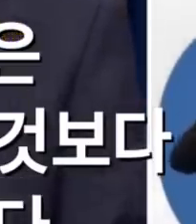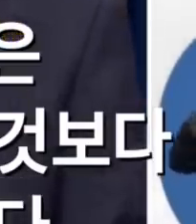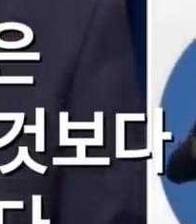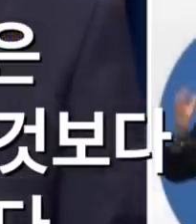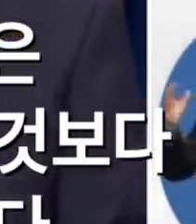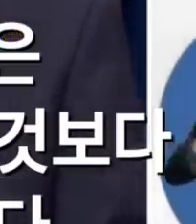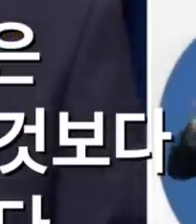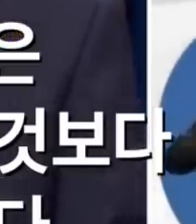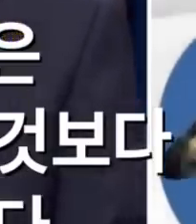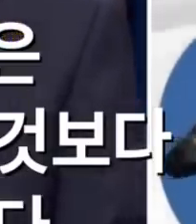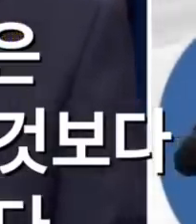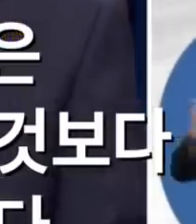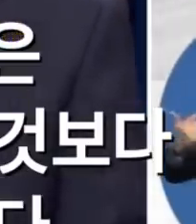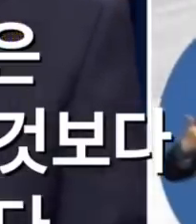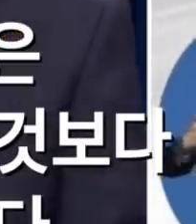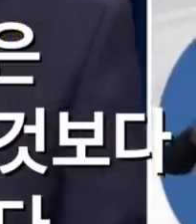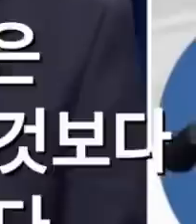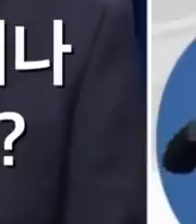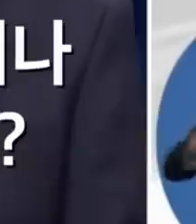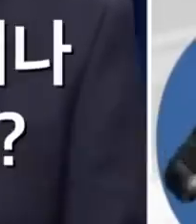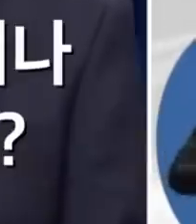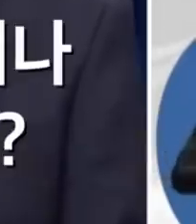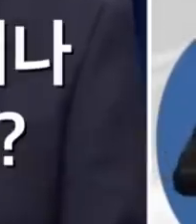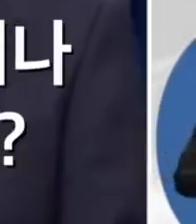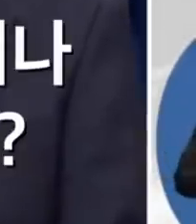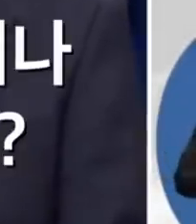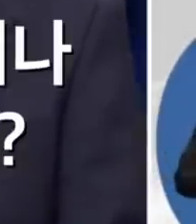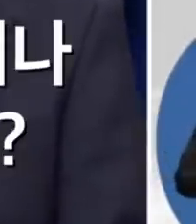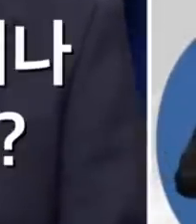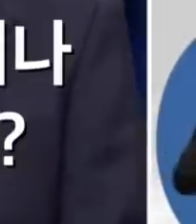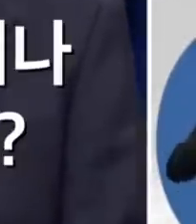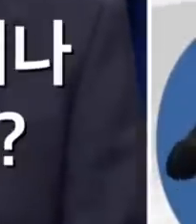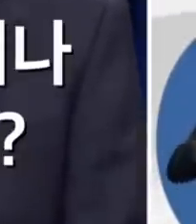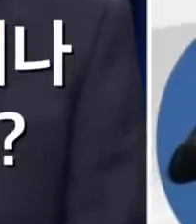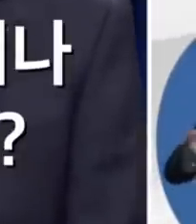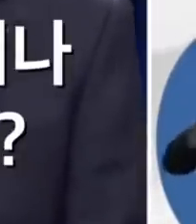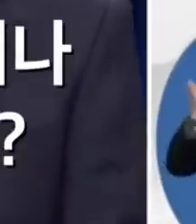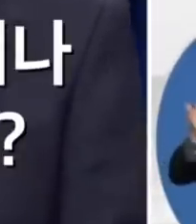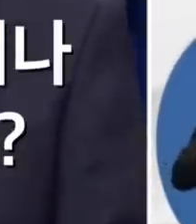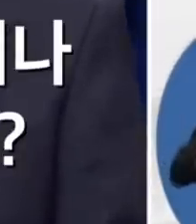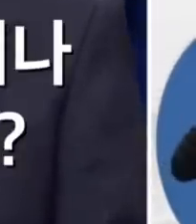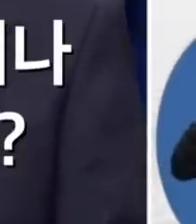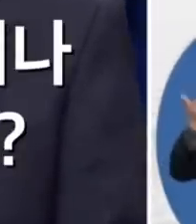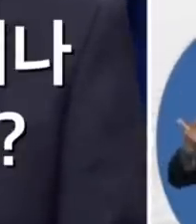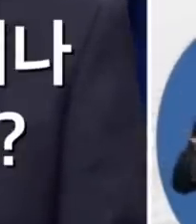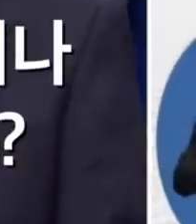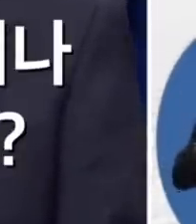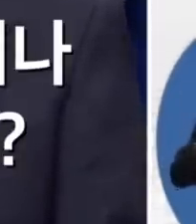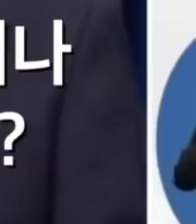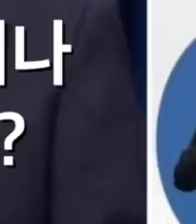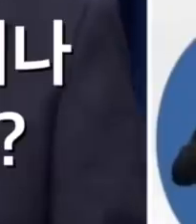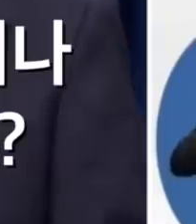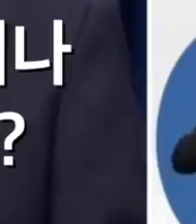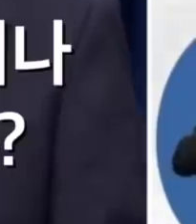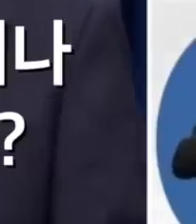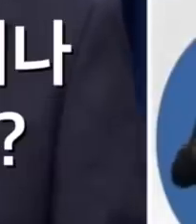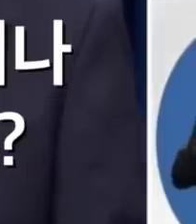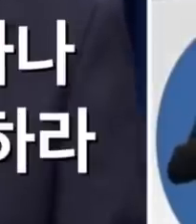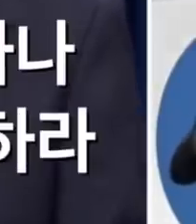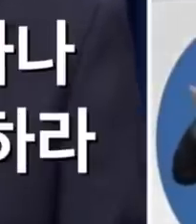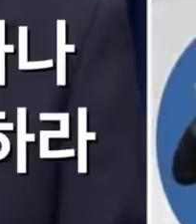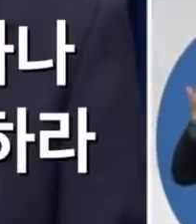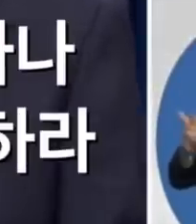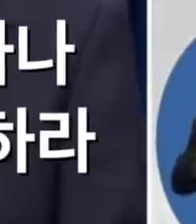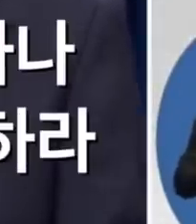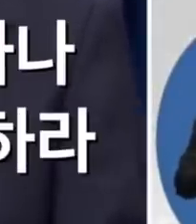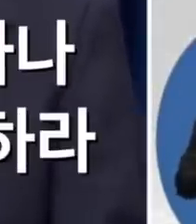것보다 훨씬 많은 공격받고 있습니다. 그걸 제가 뭐 안철수 의원님에게 뭐 물어본다거나 불평한 거 들어본 적 있습니까?